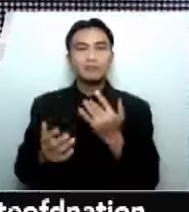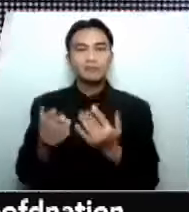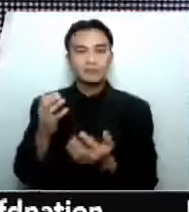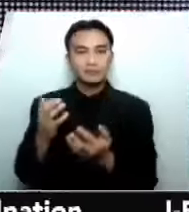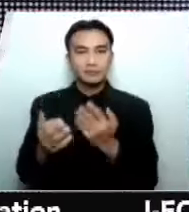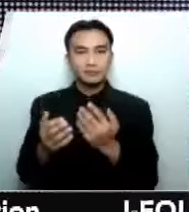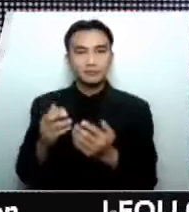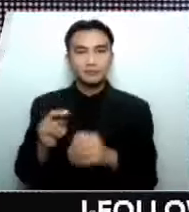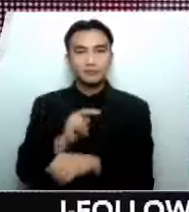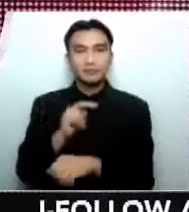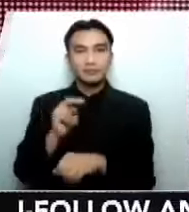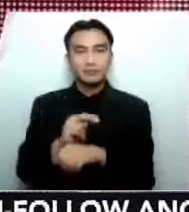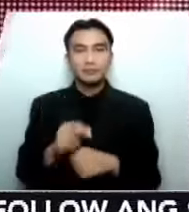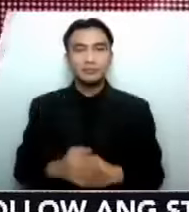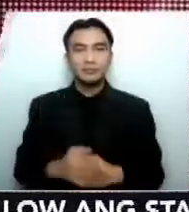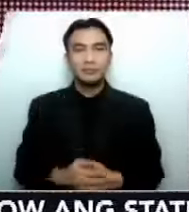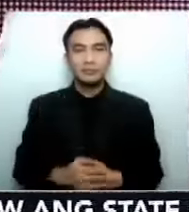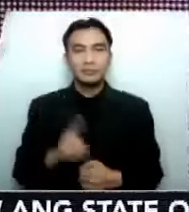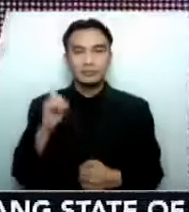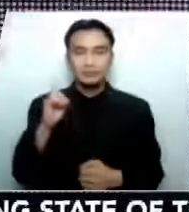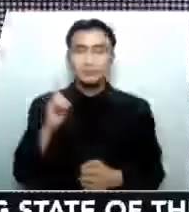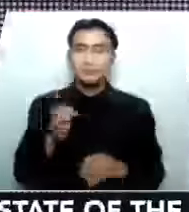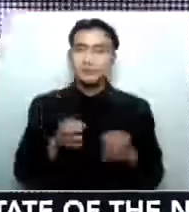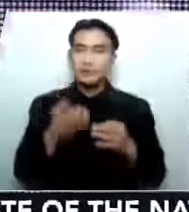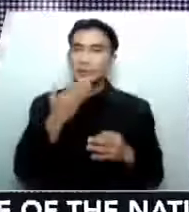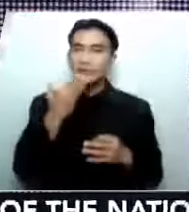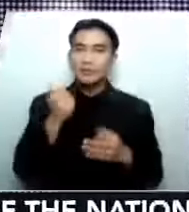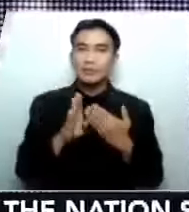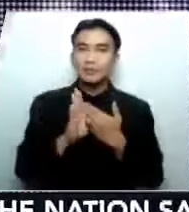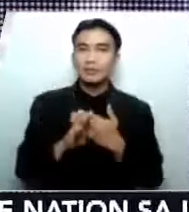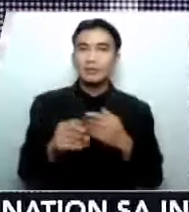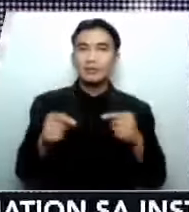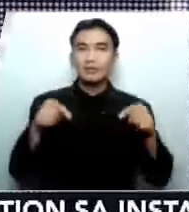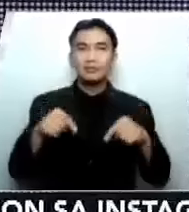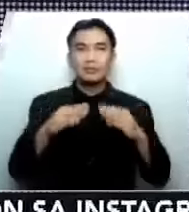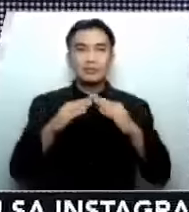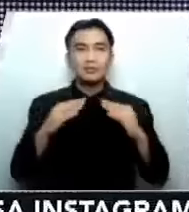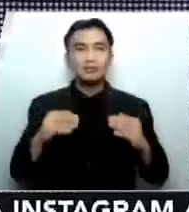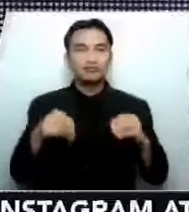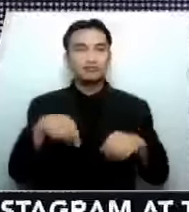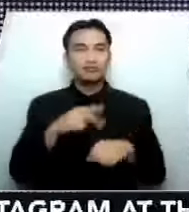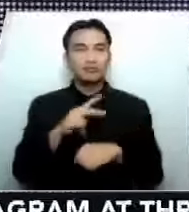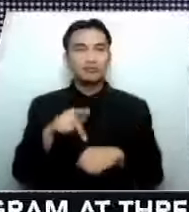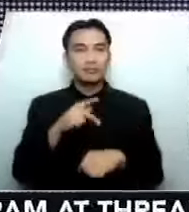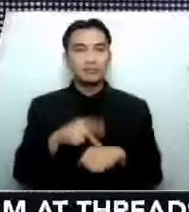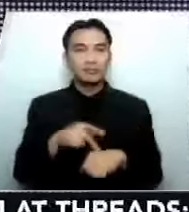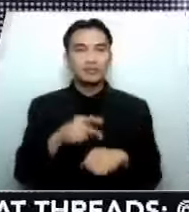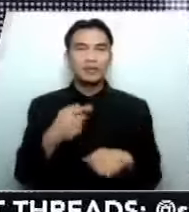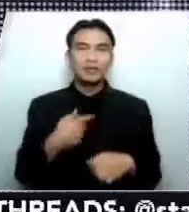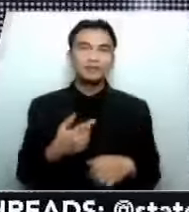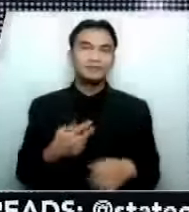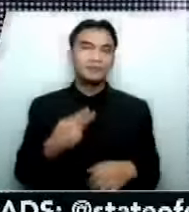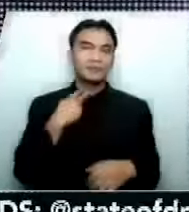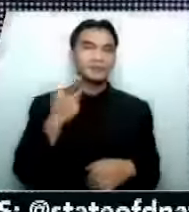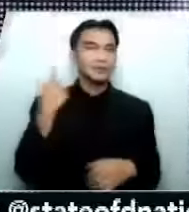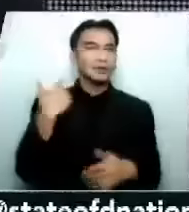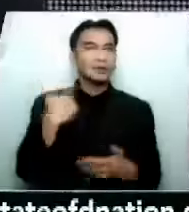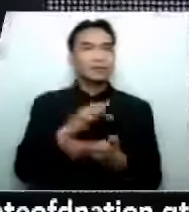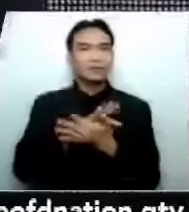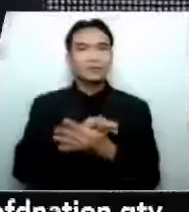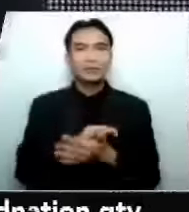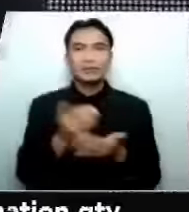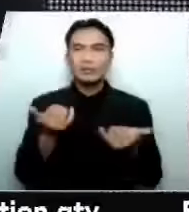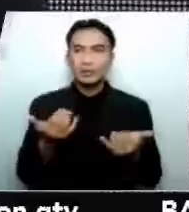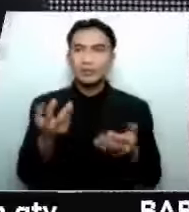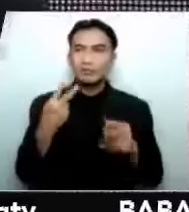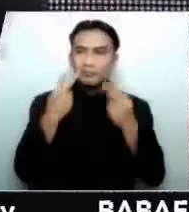It's nice to be back home. Haven't been here in a while because of COVID. So it's really nice. Got to see my family. It's been